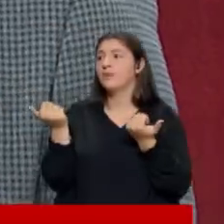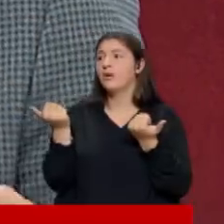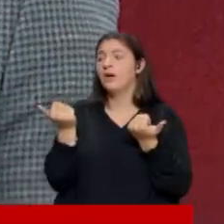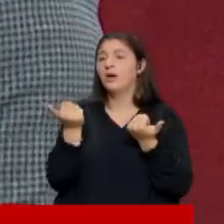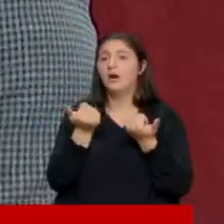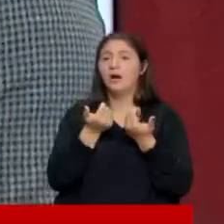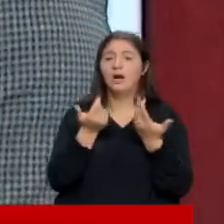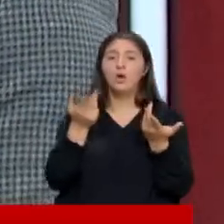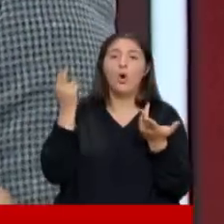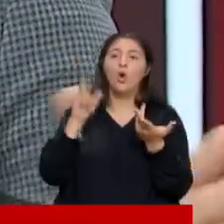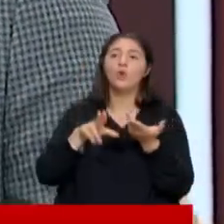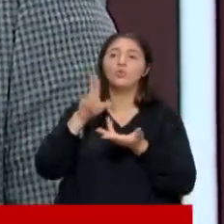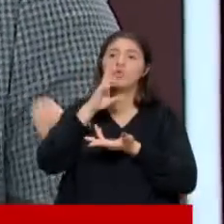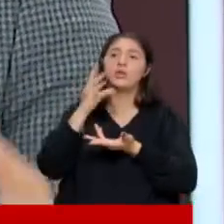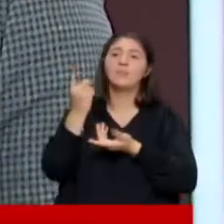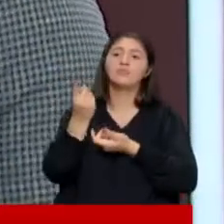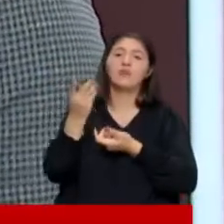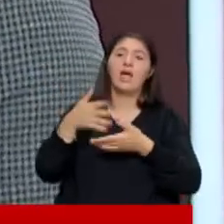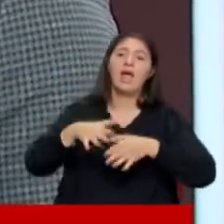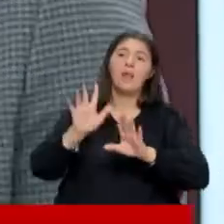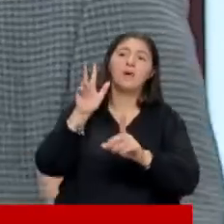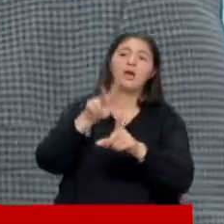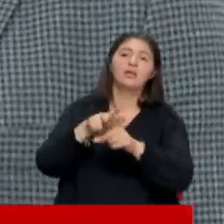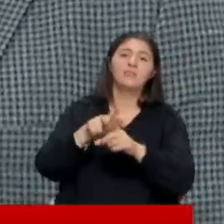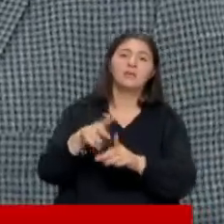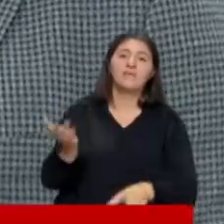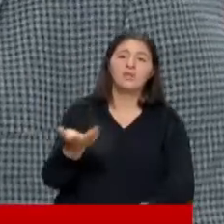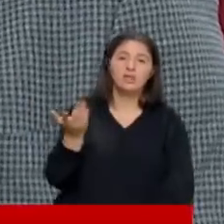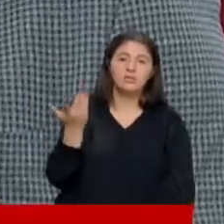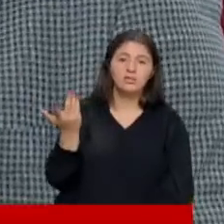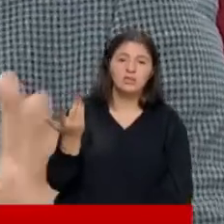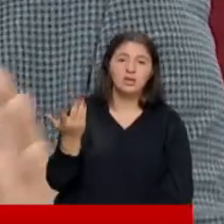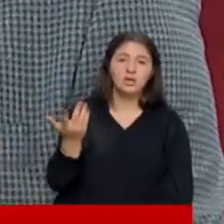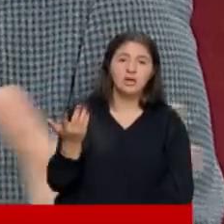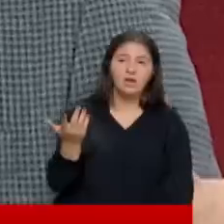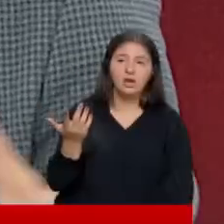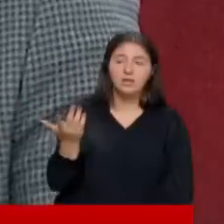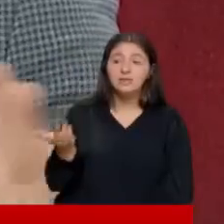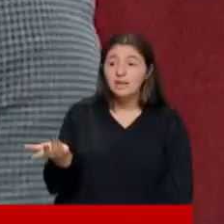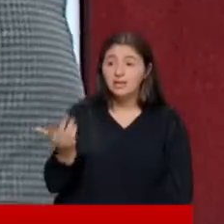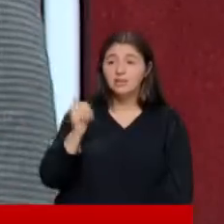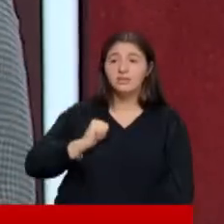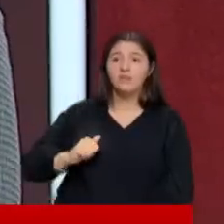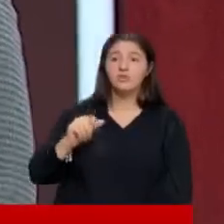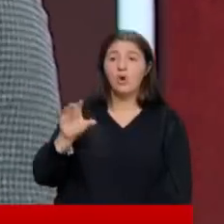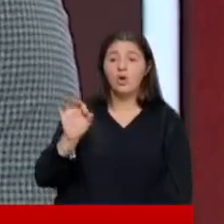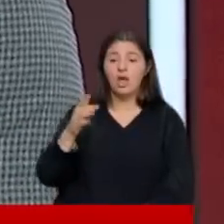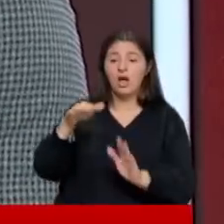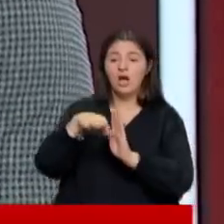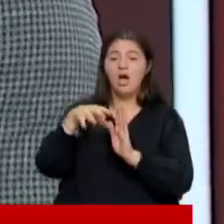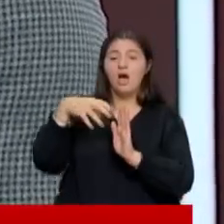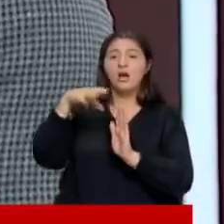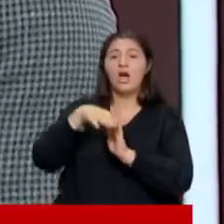Hani ölümle sonuçlanan bir şey eyleme katılmaktan falan zaten savcısı Öğleye